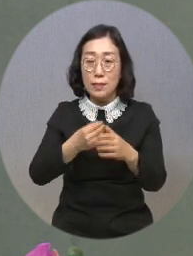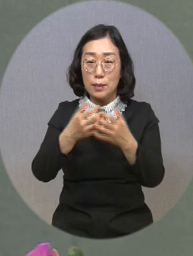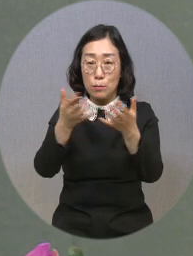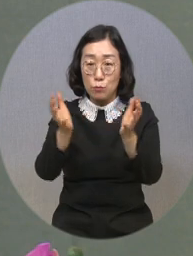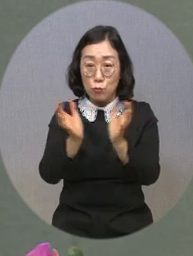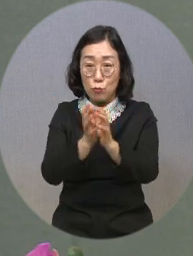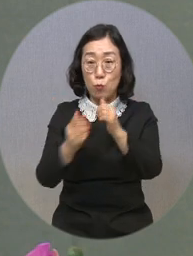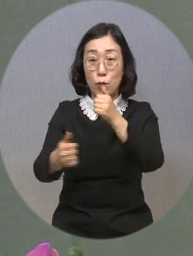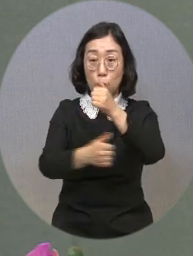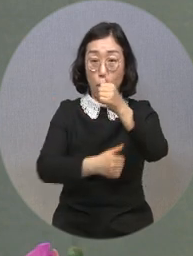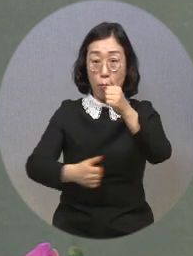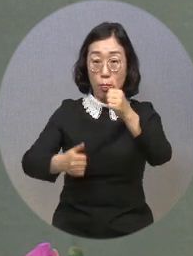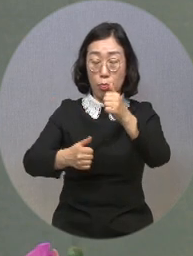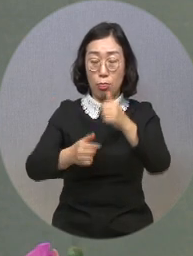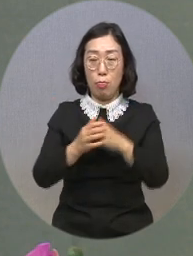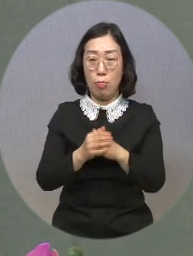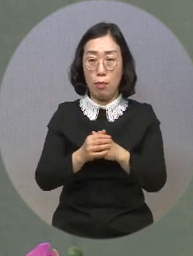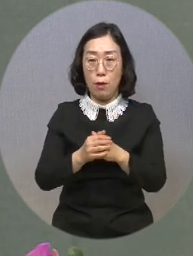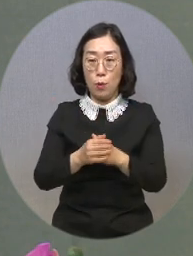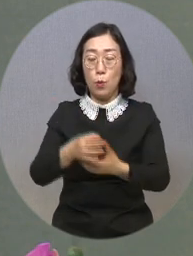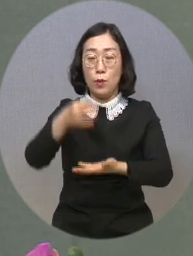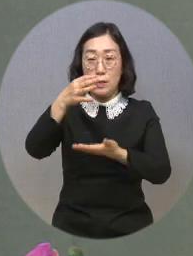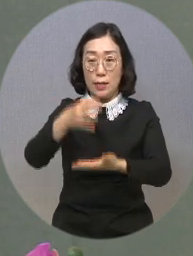보건복지위원이라든가 또는